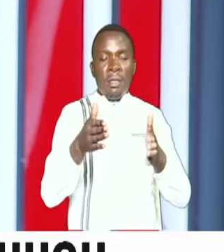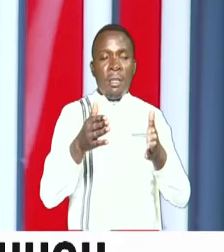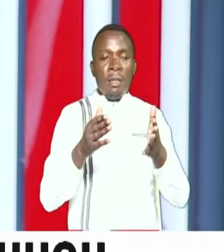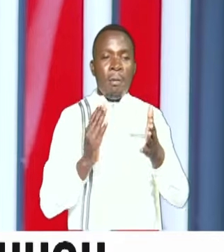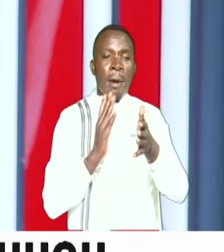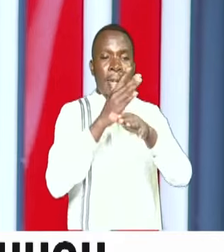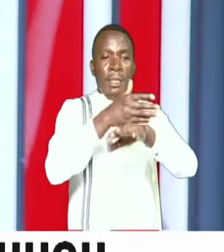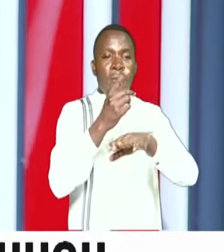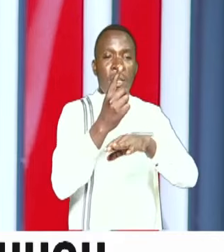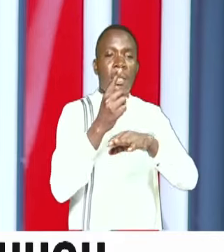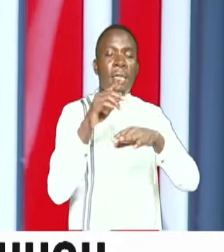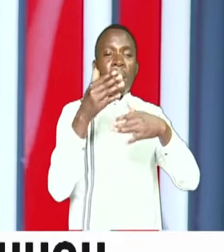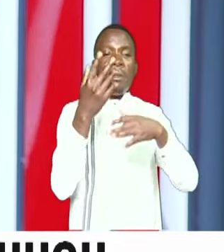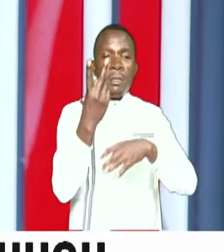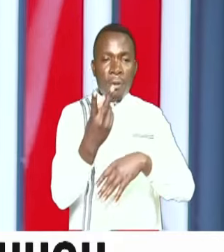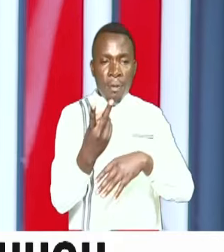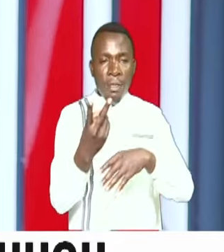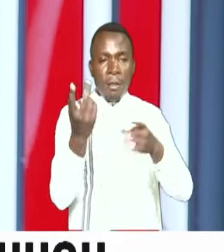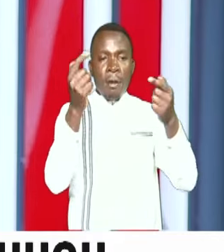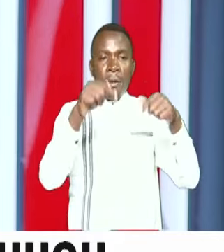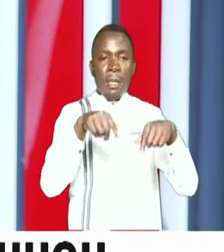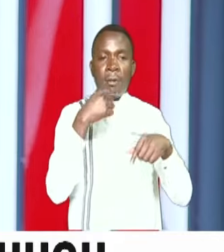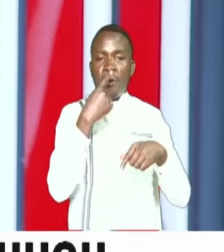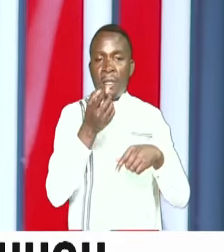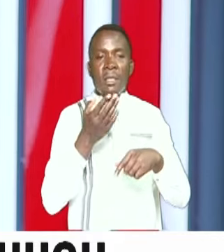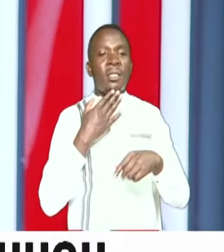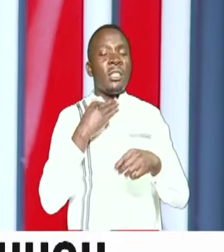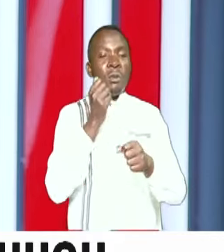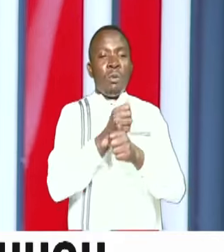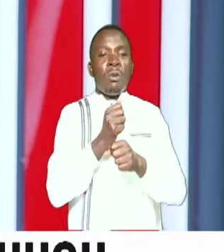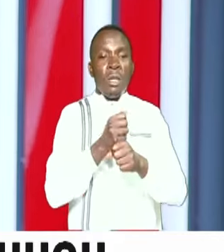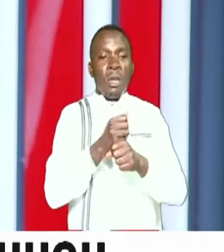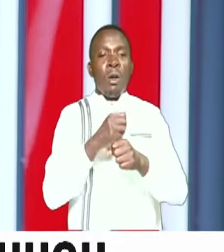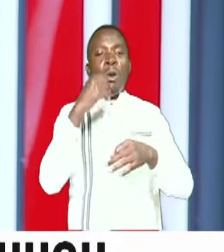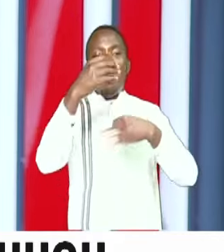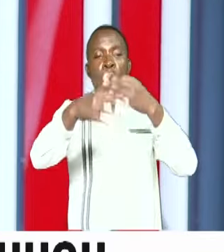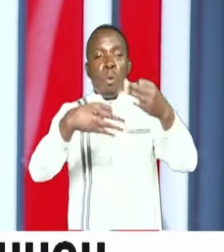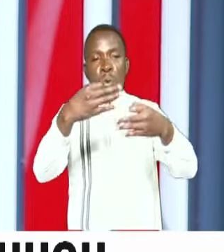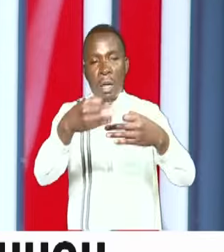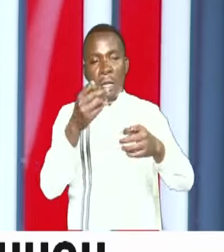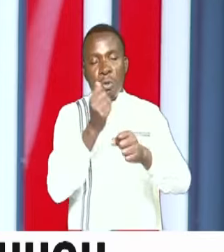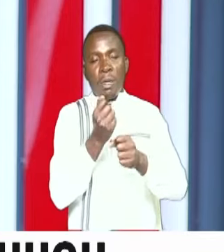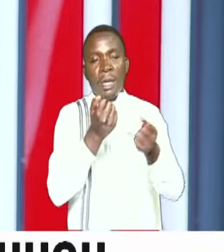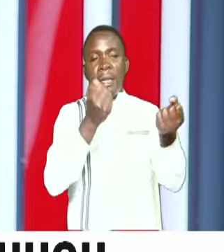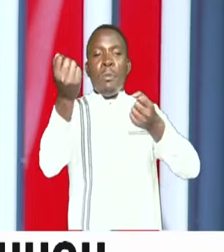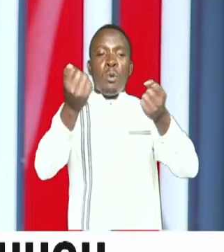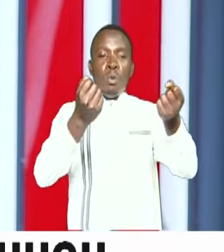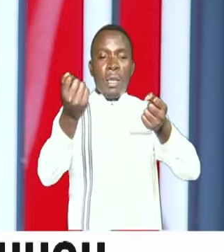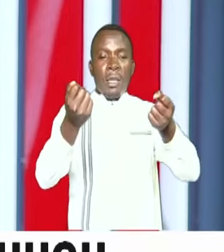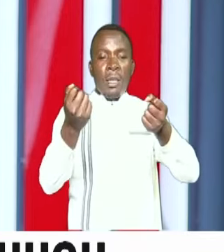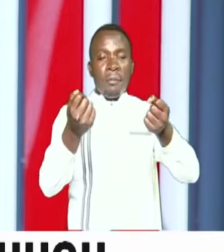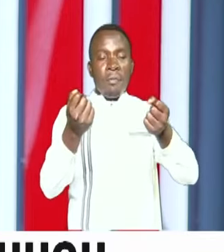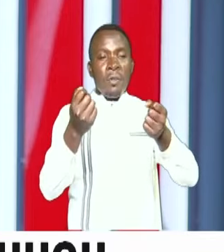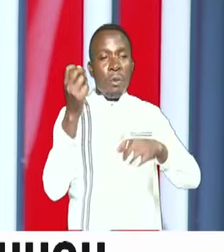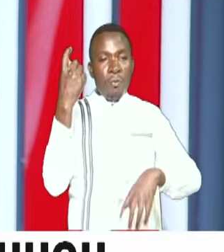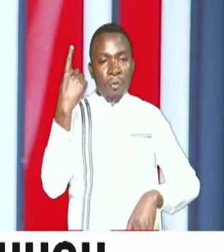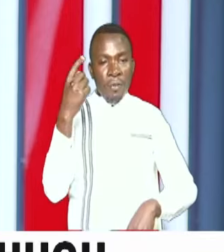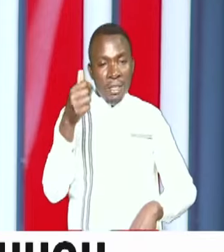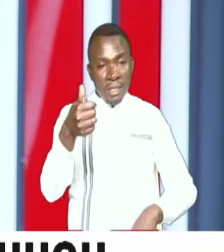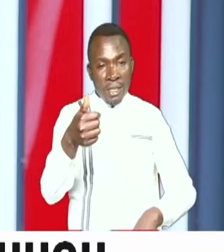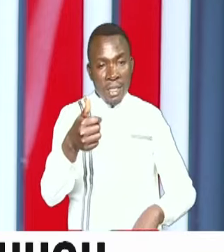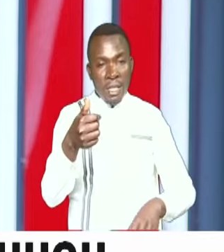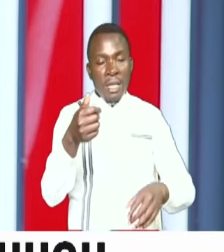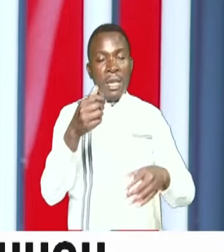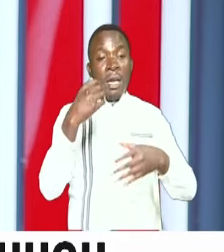babiri baza bavuga bati turifuje gushinga uruganda rukora imodoka, aha tubyumve neza